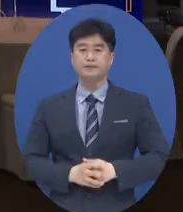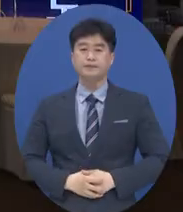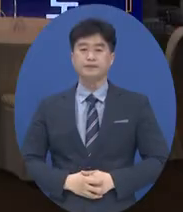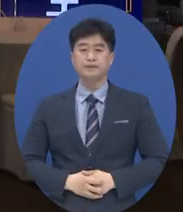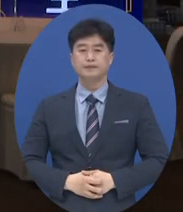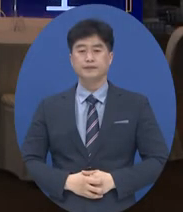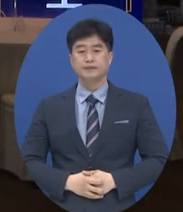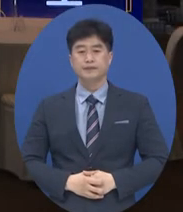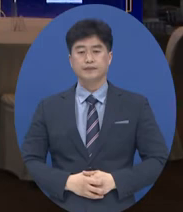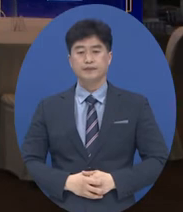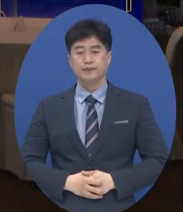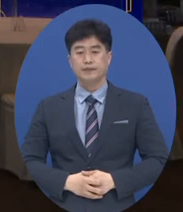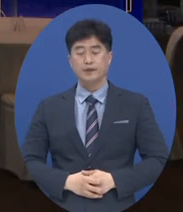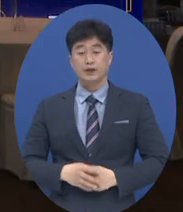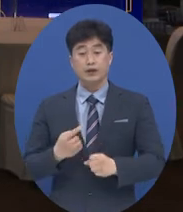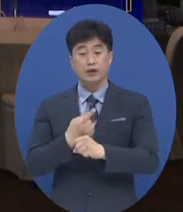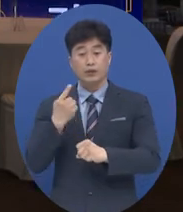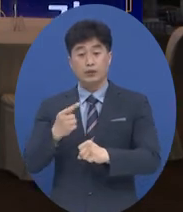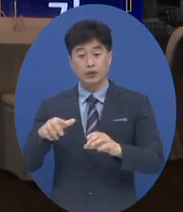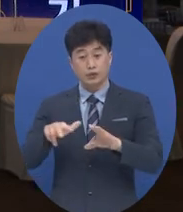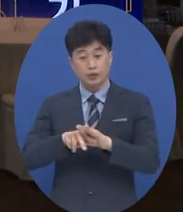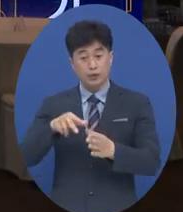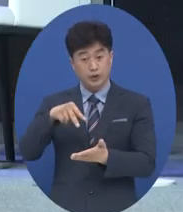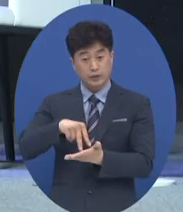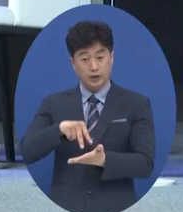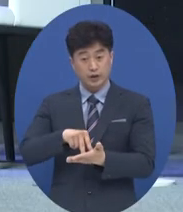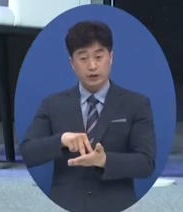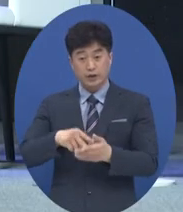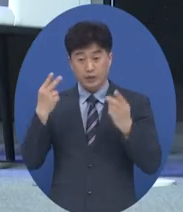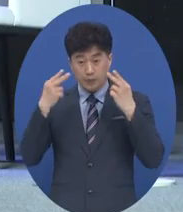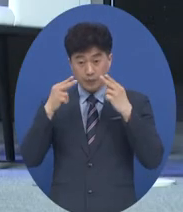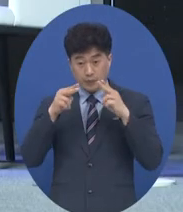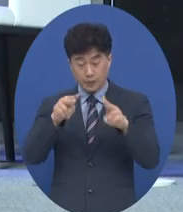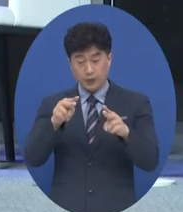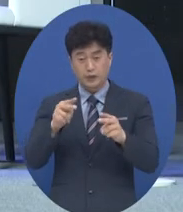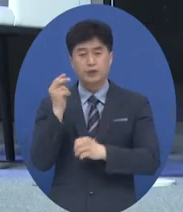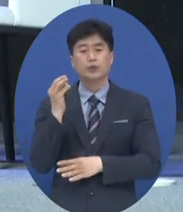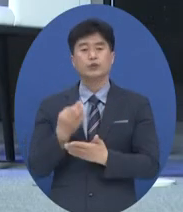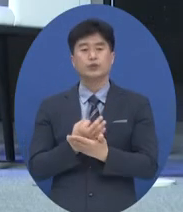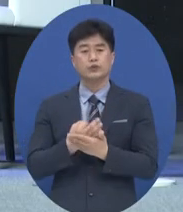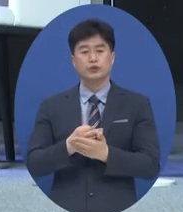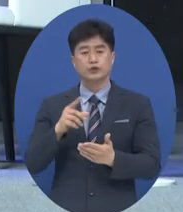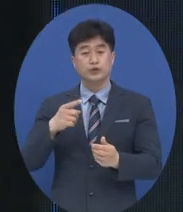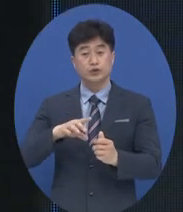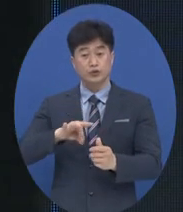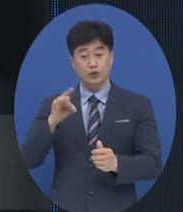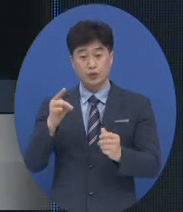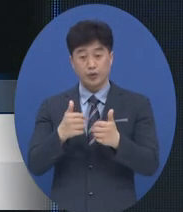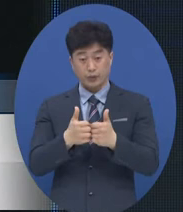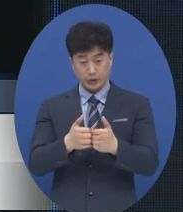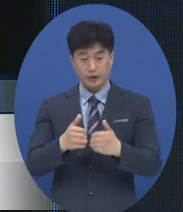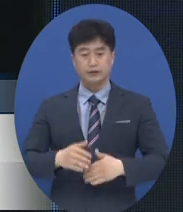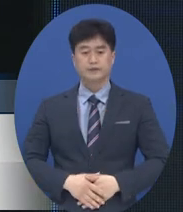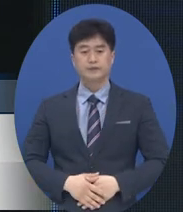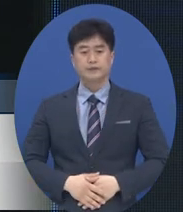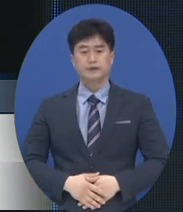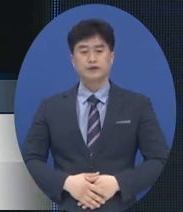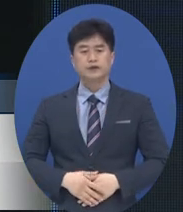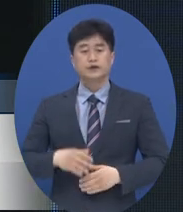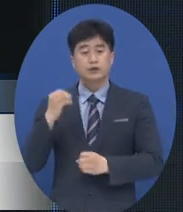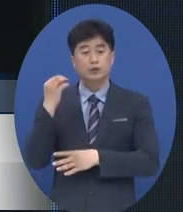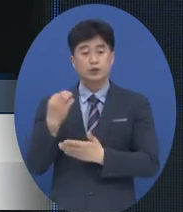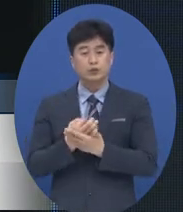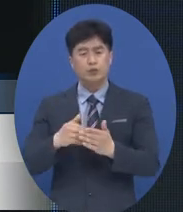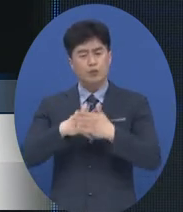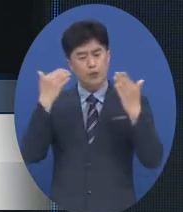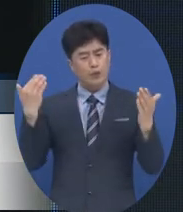studies. 이 밖에 종교 관점에서 바라본 기본소득이 처음으로 논의됐고, 기본소득으로 우리가